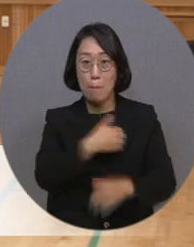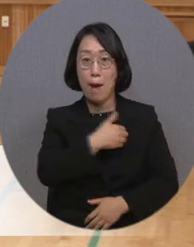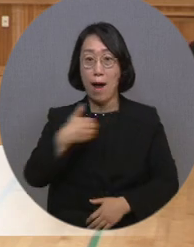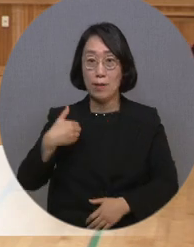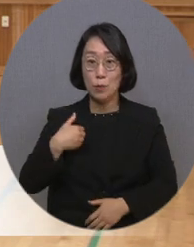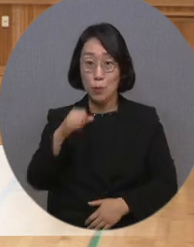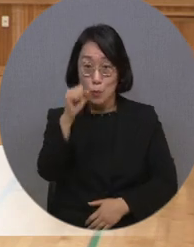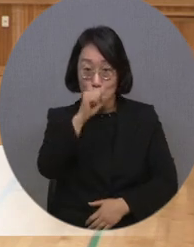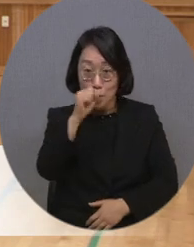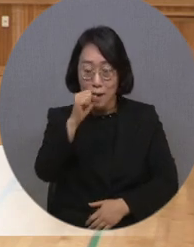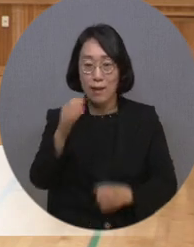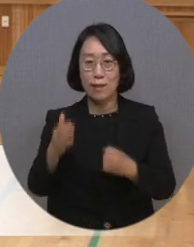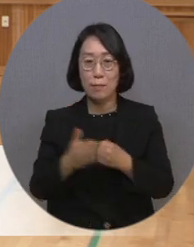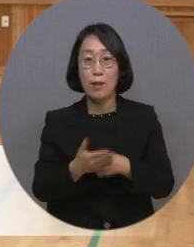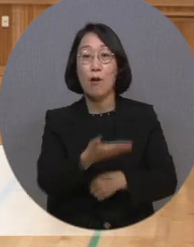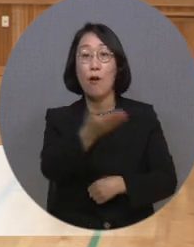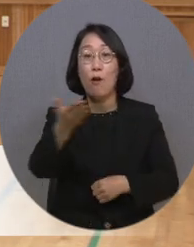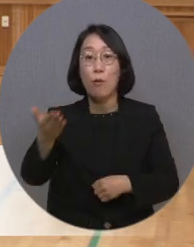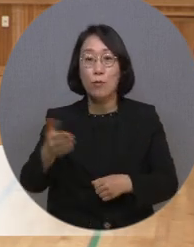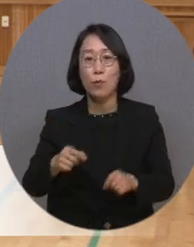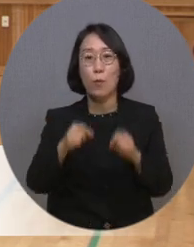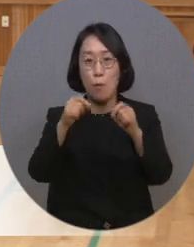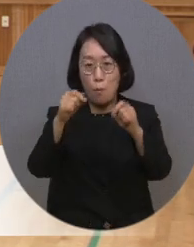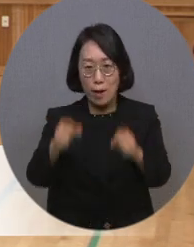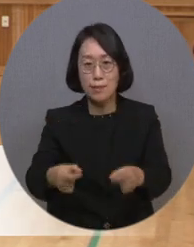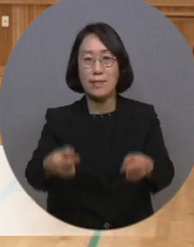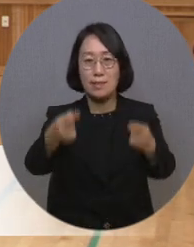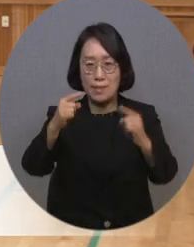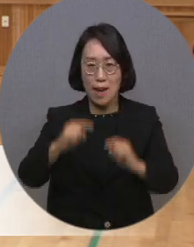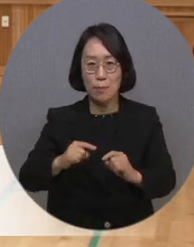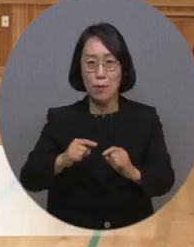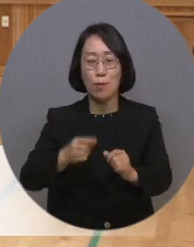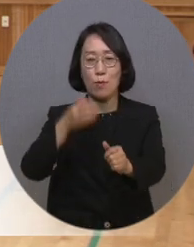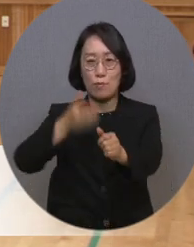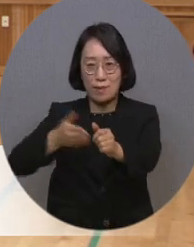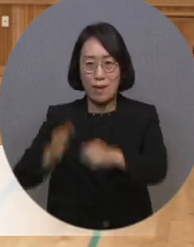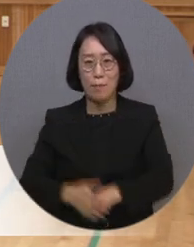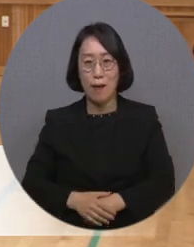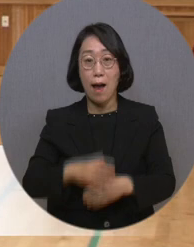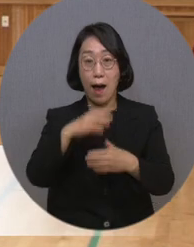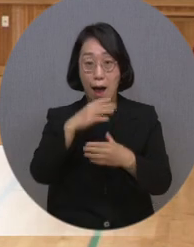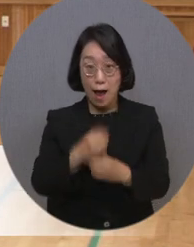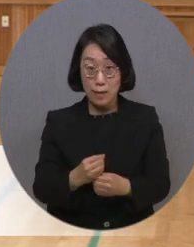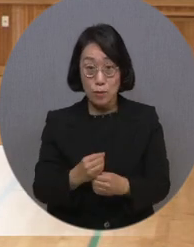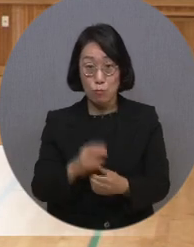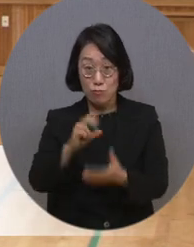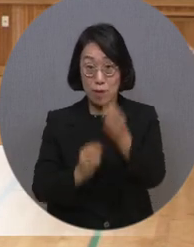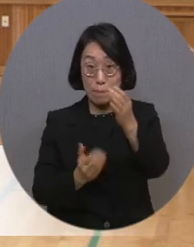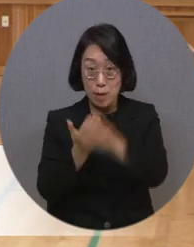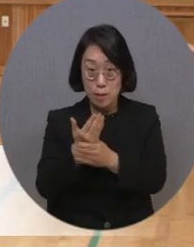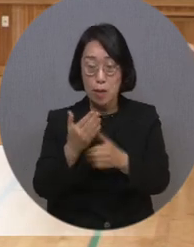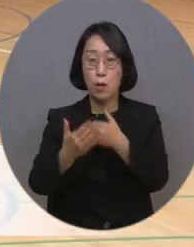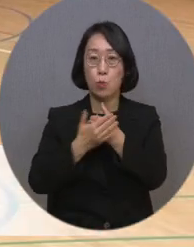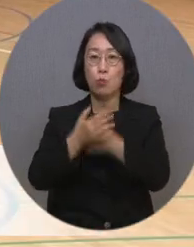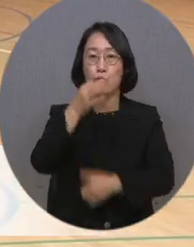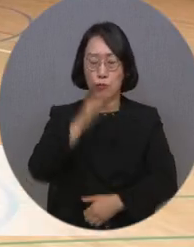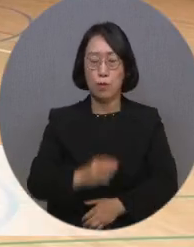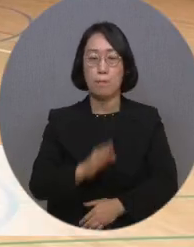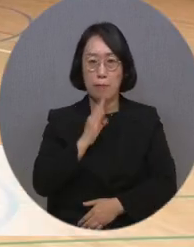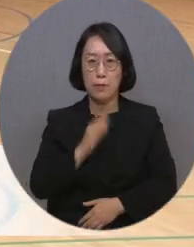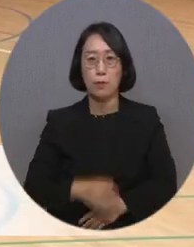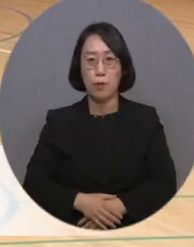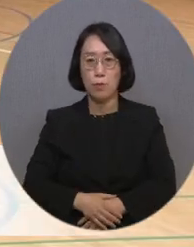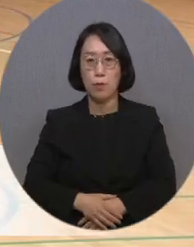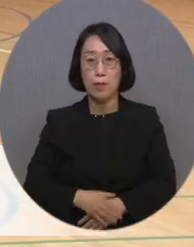높아서 다른 여러분들한테도 정말 적극적으로 추천하고 싶습니다. 안전 예방에 적극 도움이 될 것 같습니다.